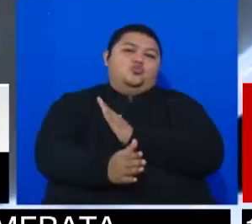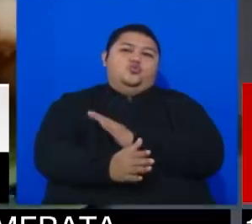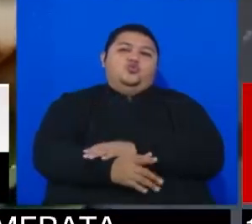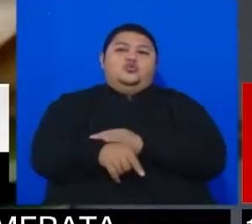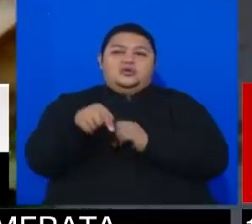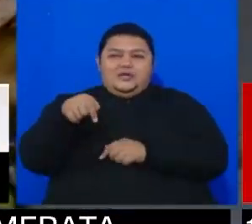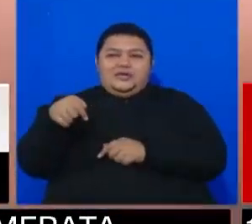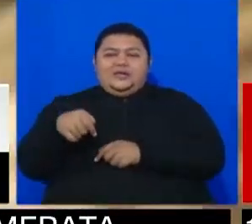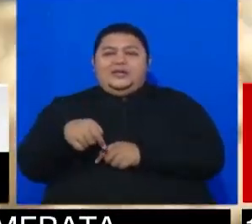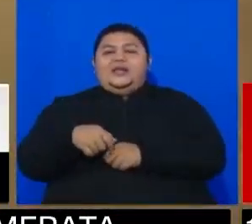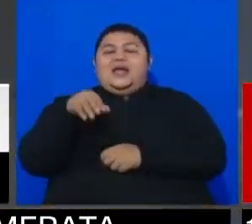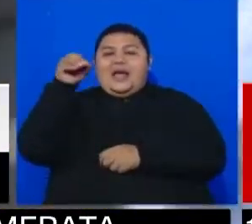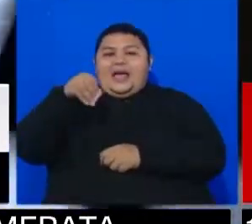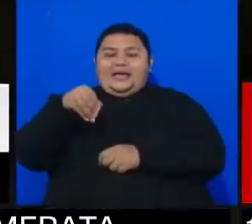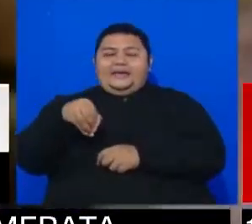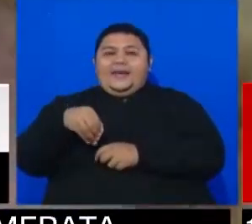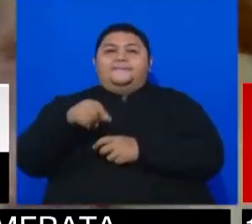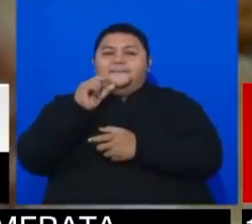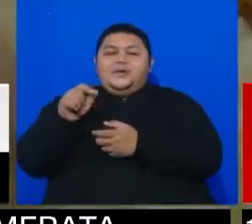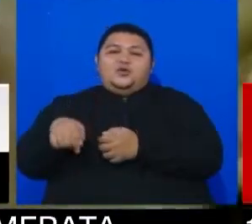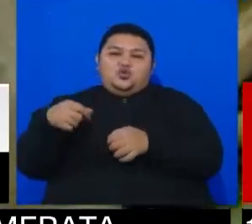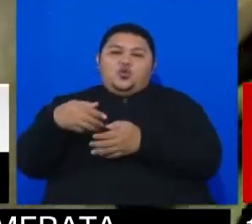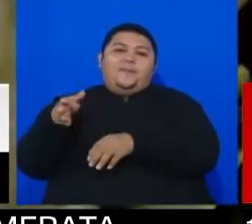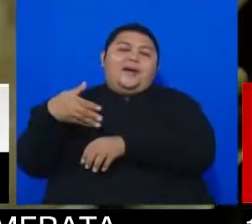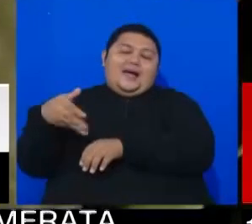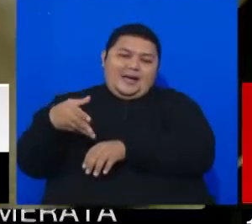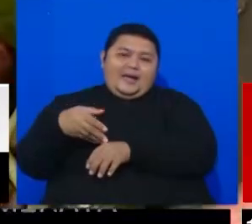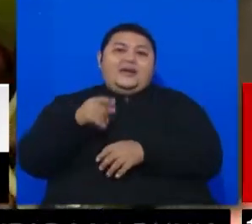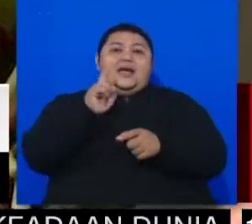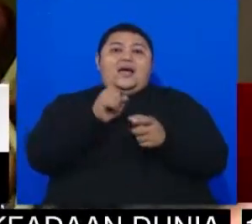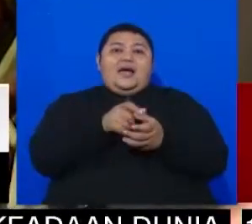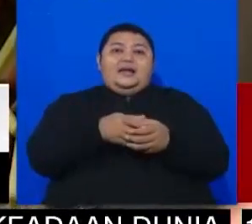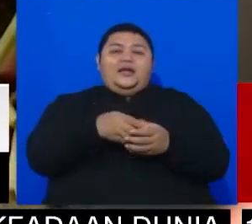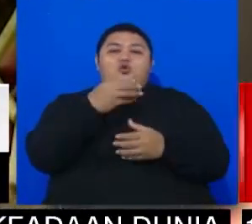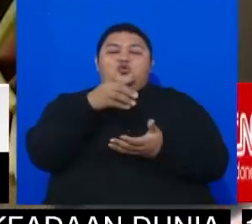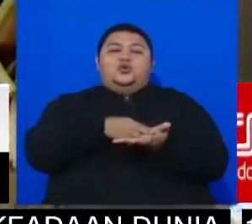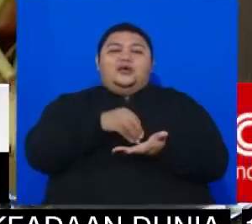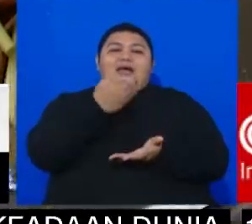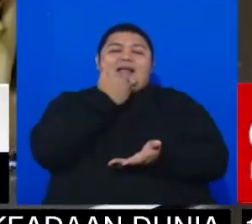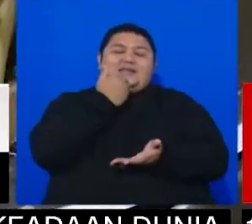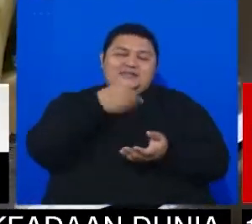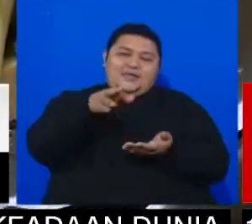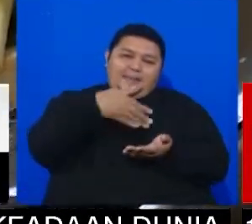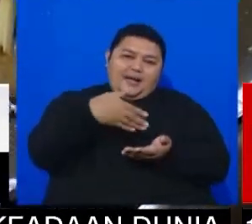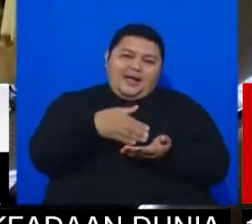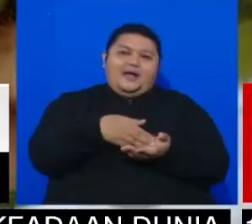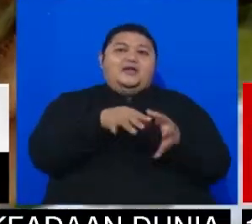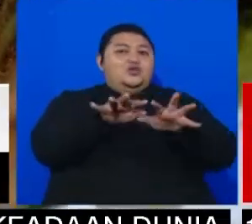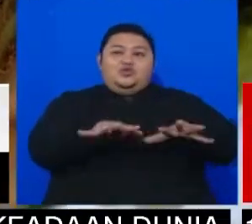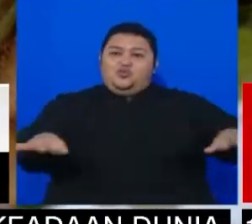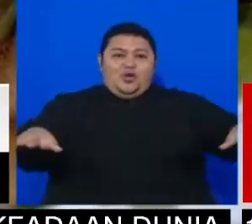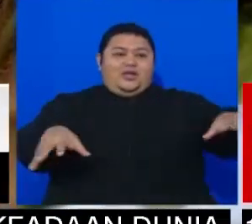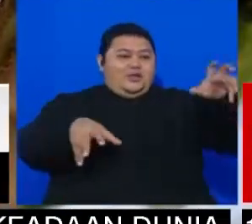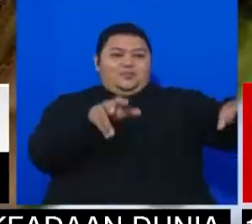ayam bakar, isian nasi bakar, hingga aneka sate dalam 4 wajan bersama-sama. Hebat